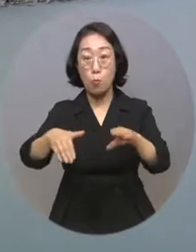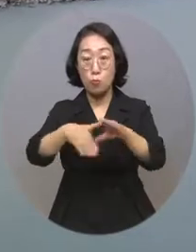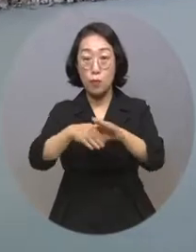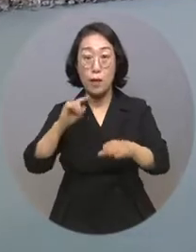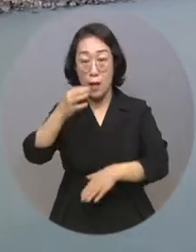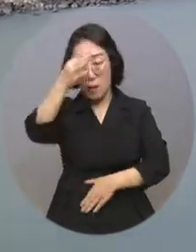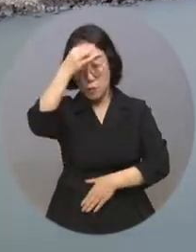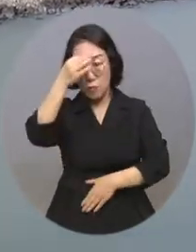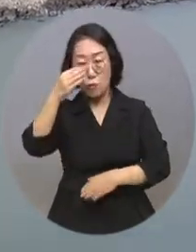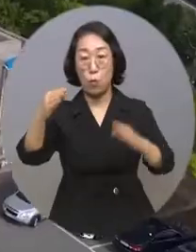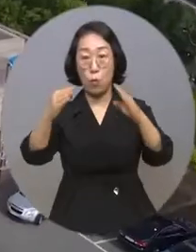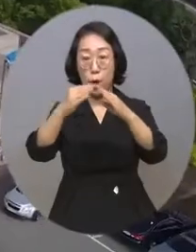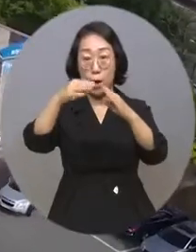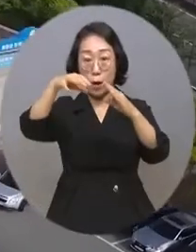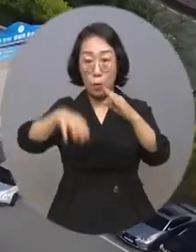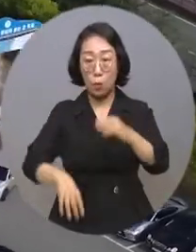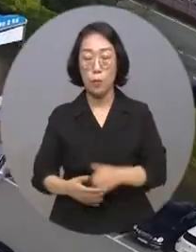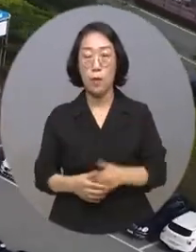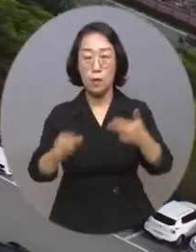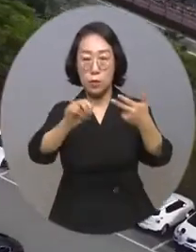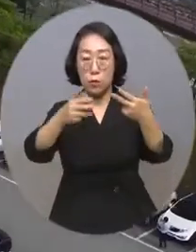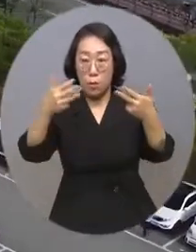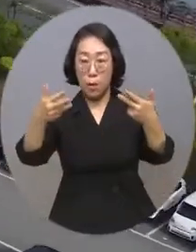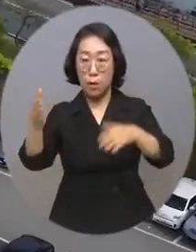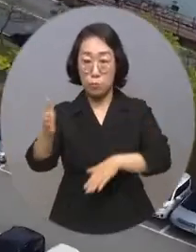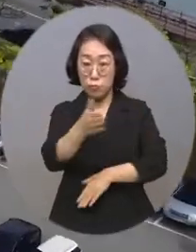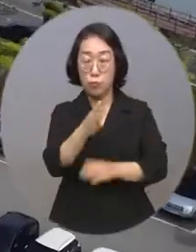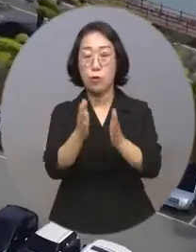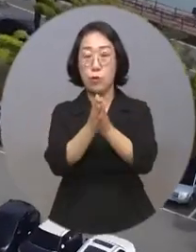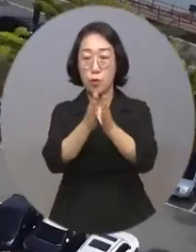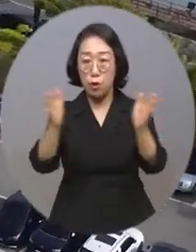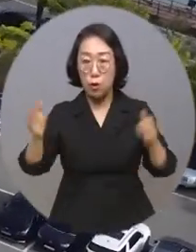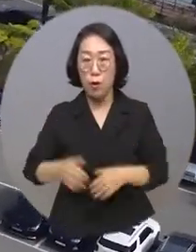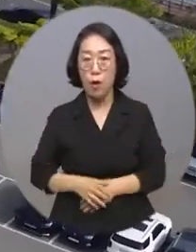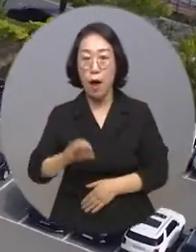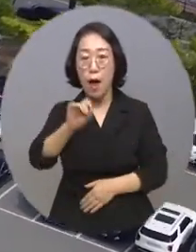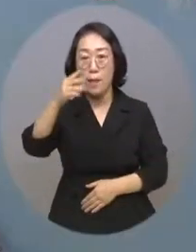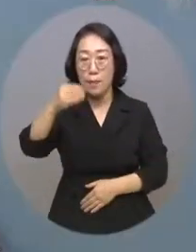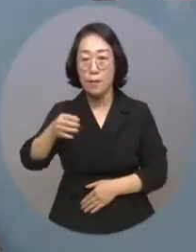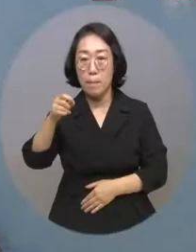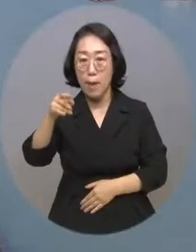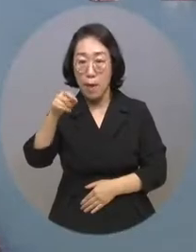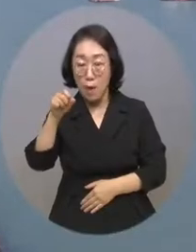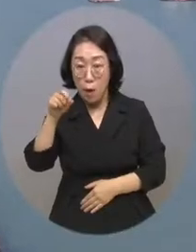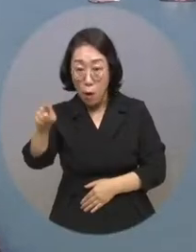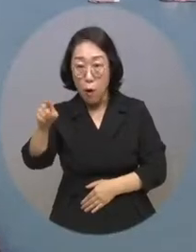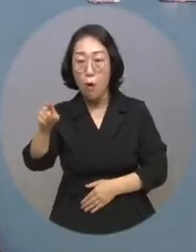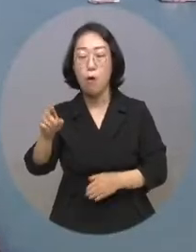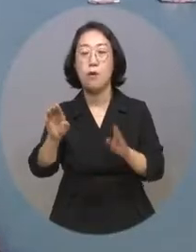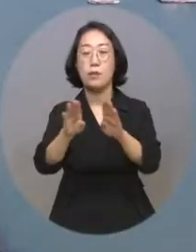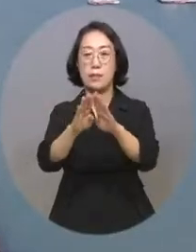목포문화예술회관에서는 지난 8일부터 아트목포 2022 아트페어가